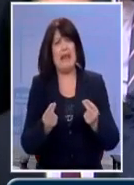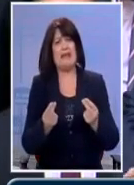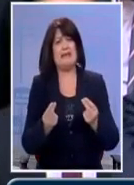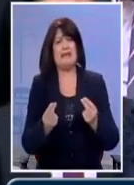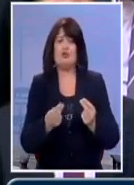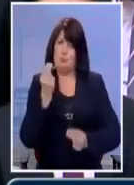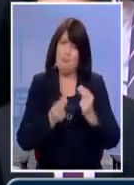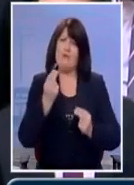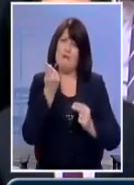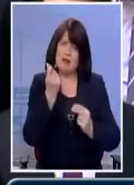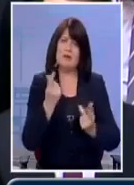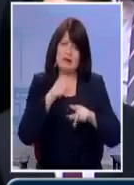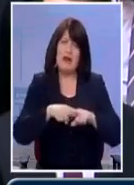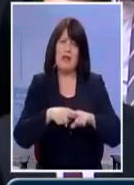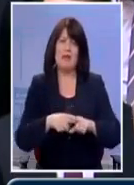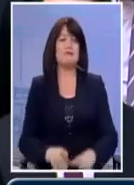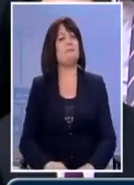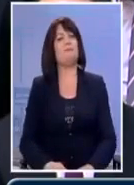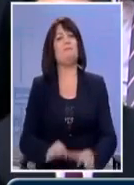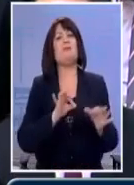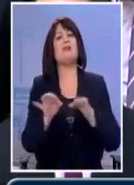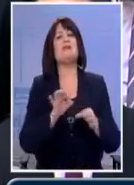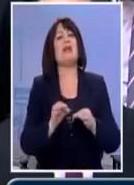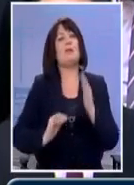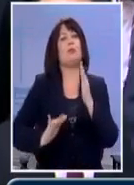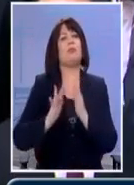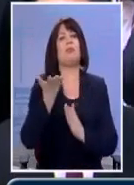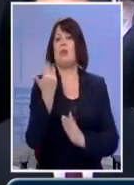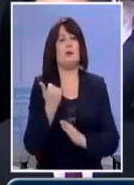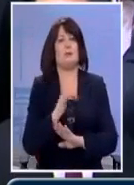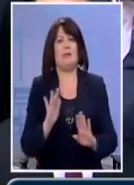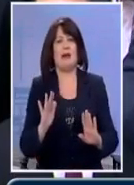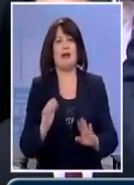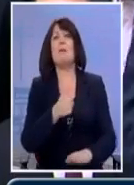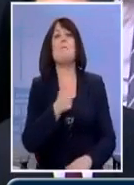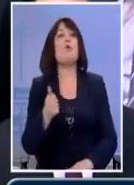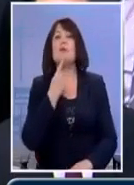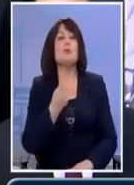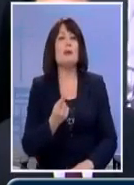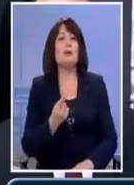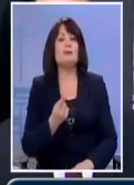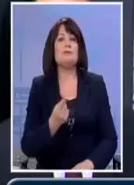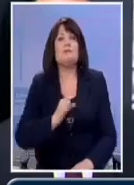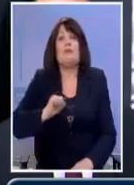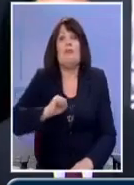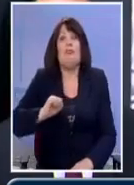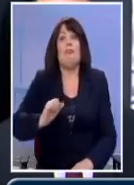πρόβλημα της Ελλάδος. Κανένα σχέδιο της εθνικής αναπτύξεως. Και το μόνο κυρίαρχο, ο